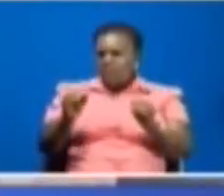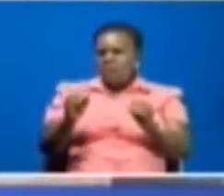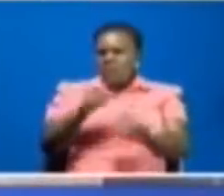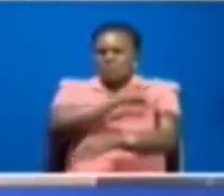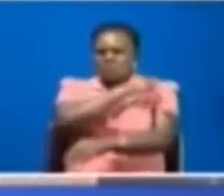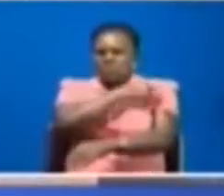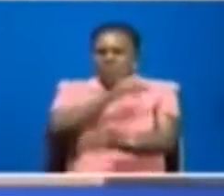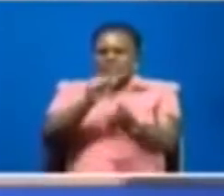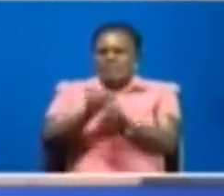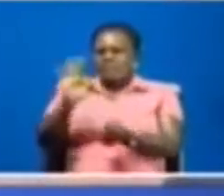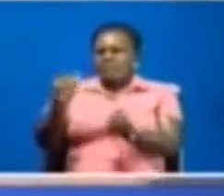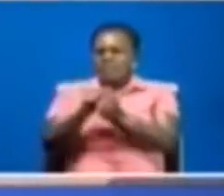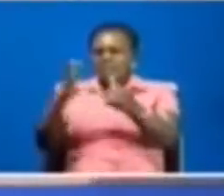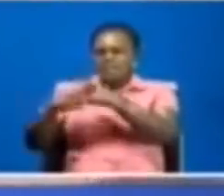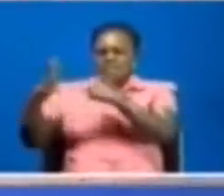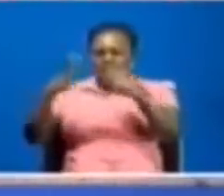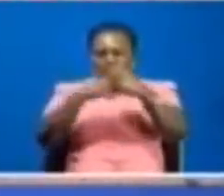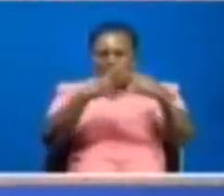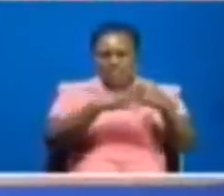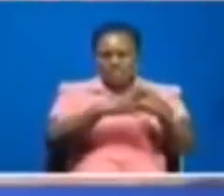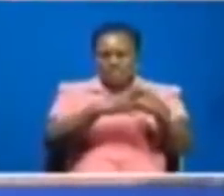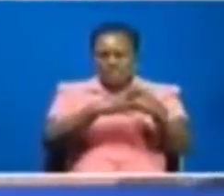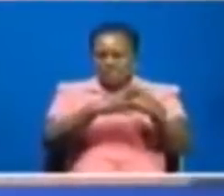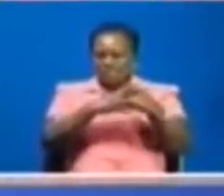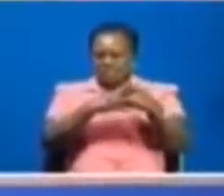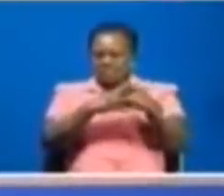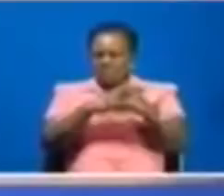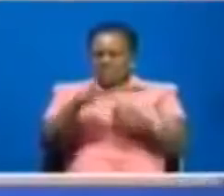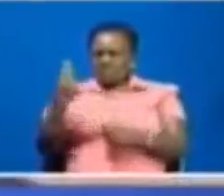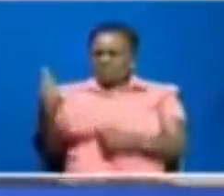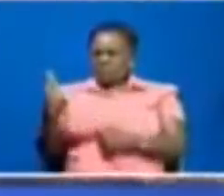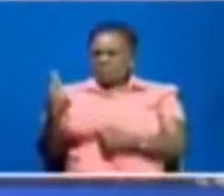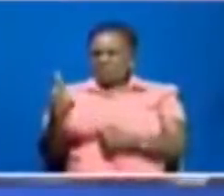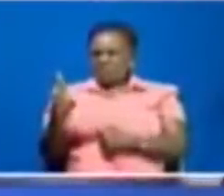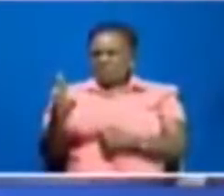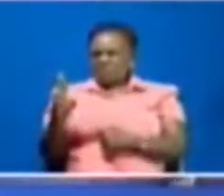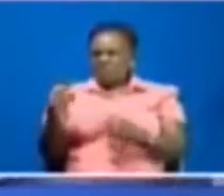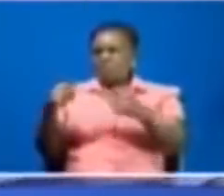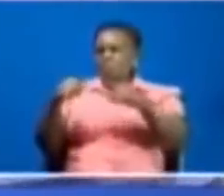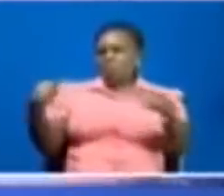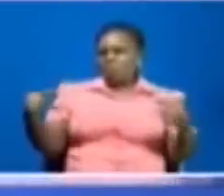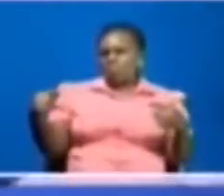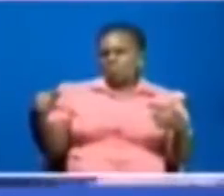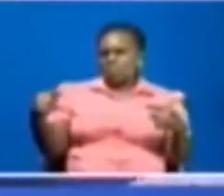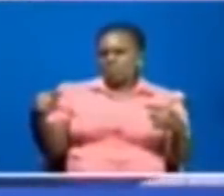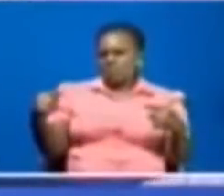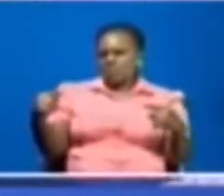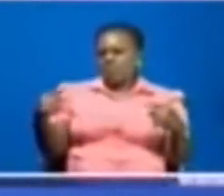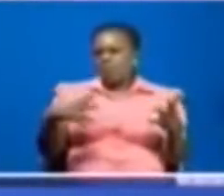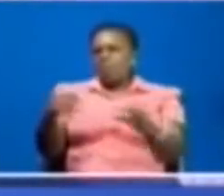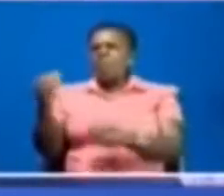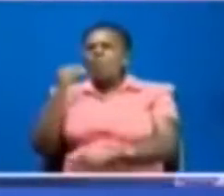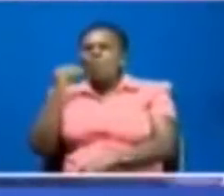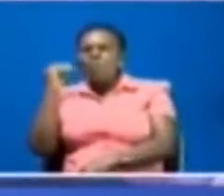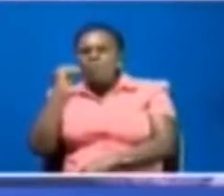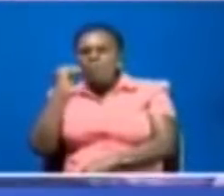on August 13, 1999, something that Rosemary refutes. At discharge, she went home with Melon